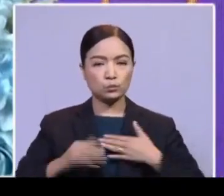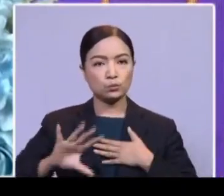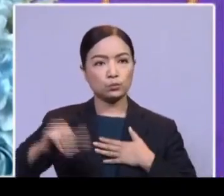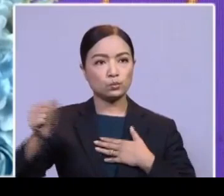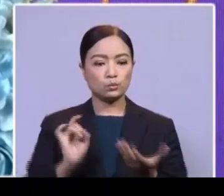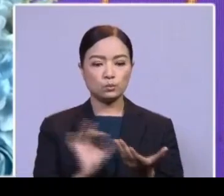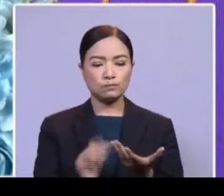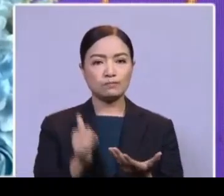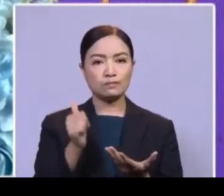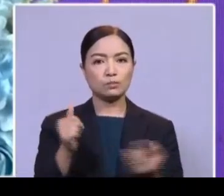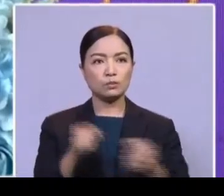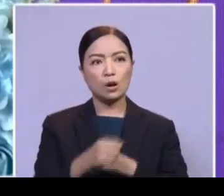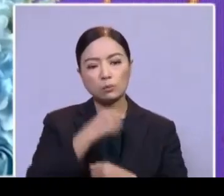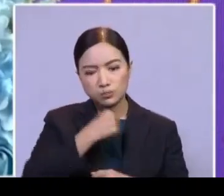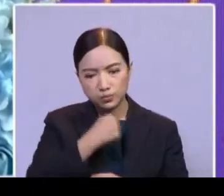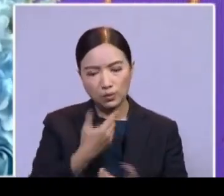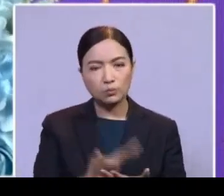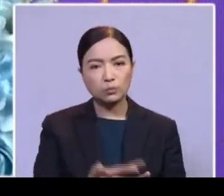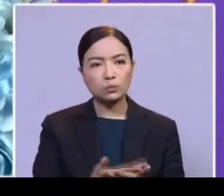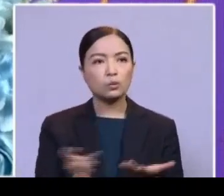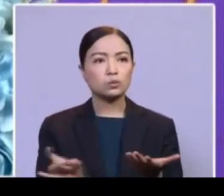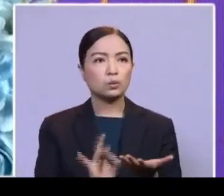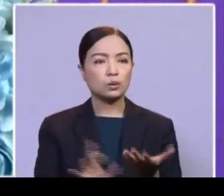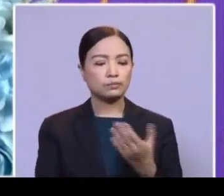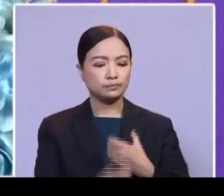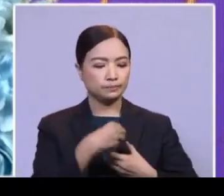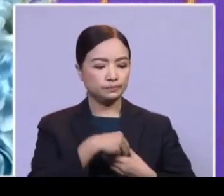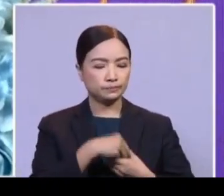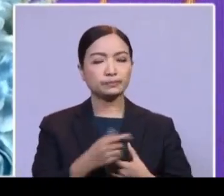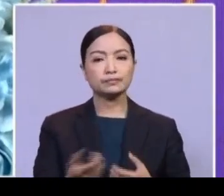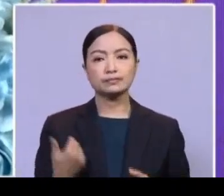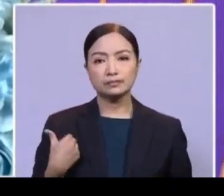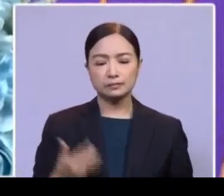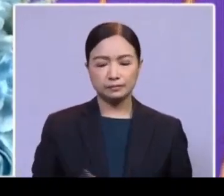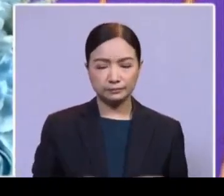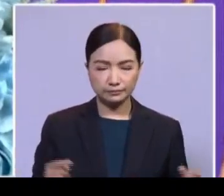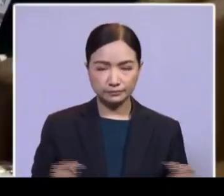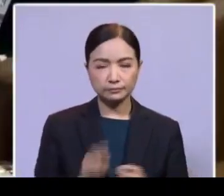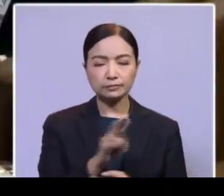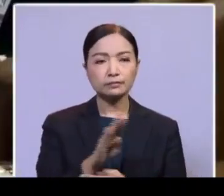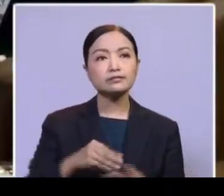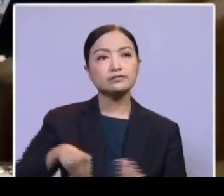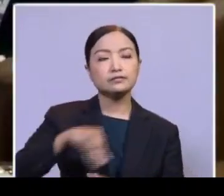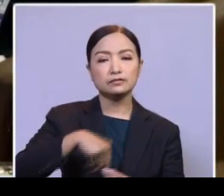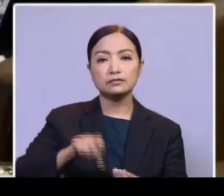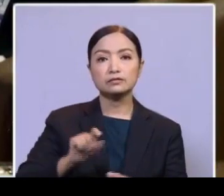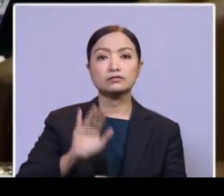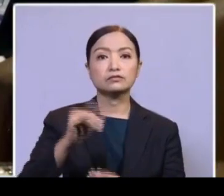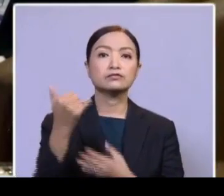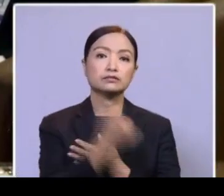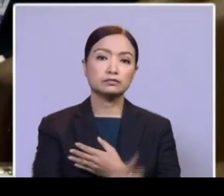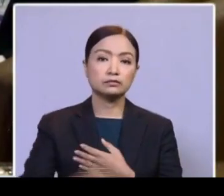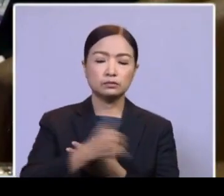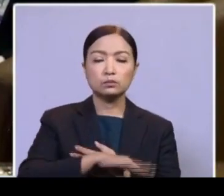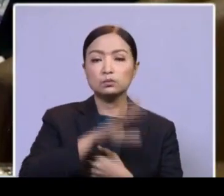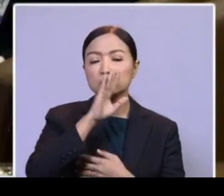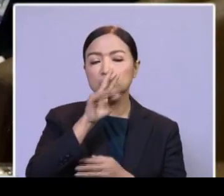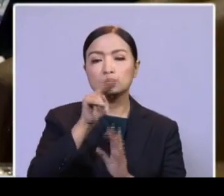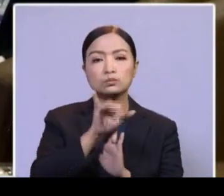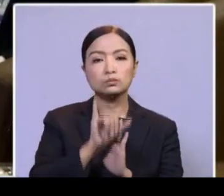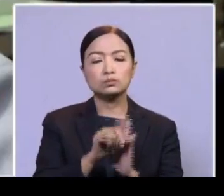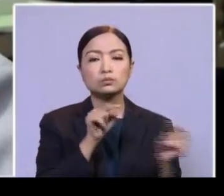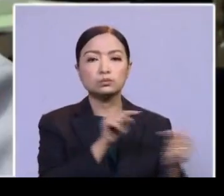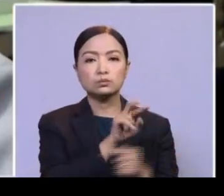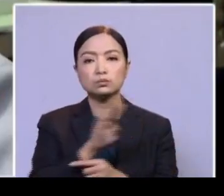วัยสูงอายุซึ่งจะตามมาด้วยภาระค่าใช้จ่ายที่ส่งผลต่อระบบเศรษฐกิจของประเทศหากไม่มีนโยบายหรือ